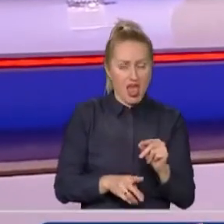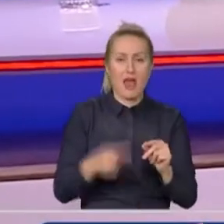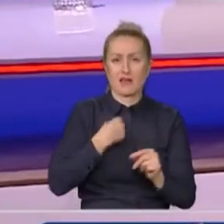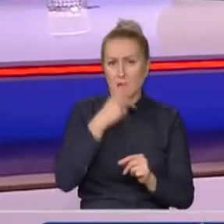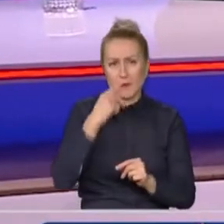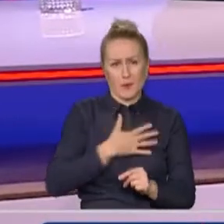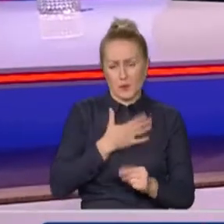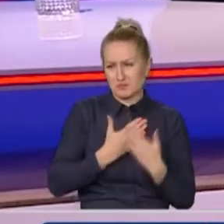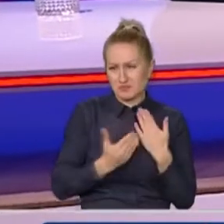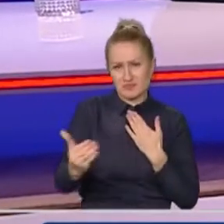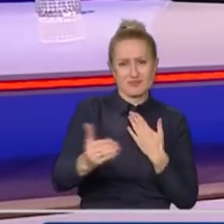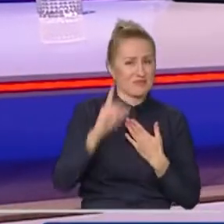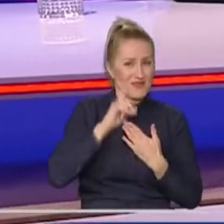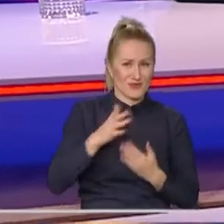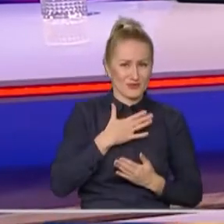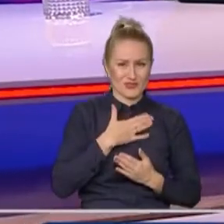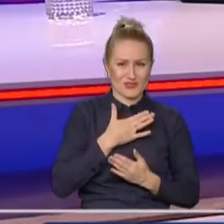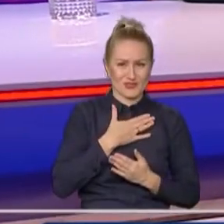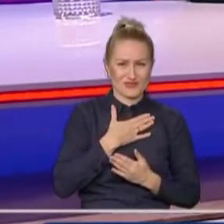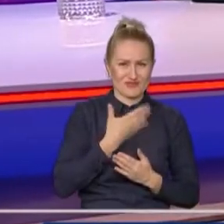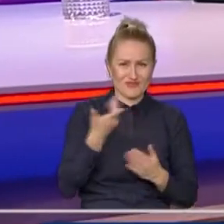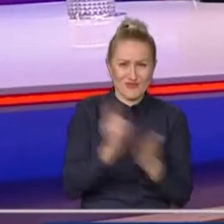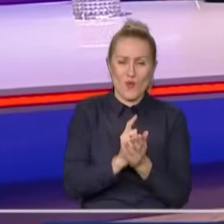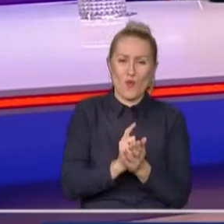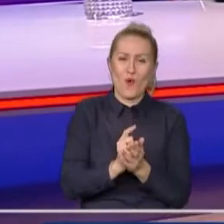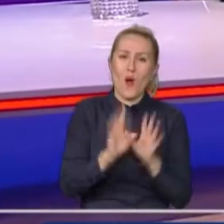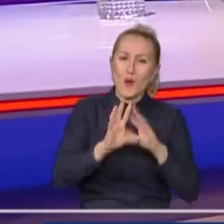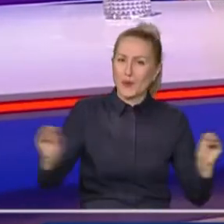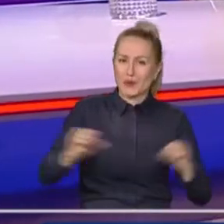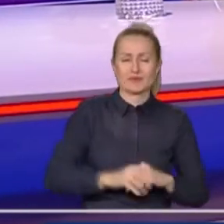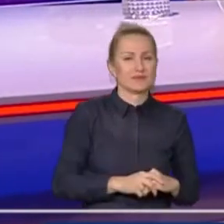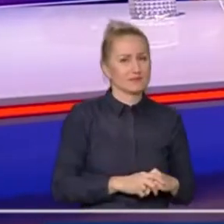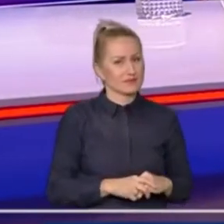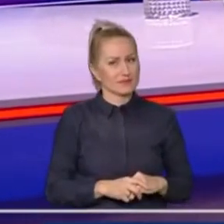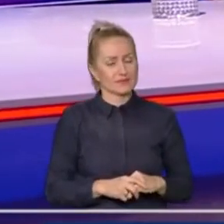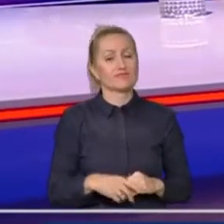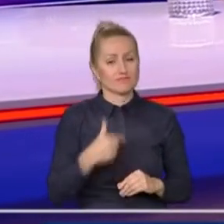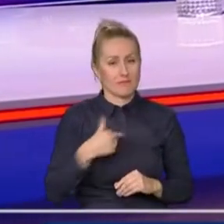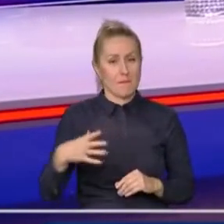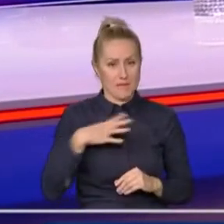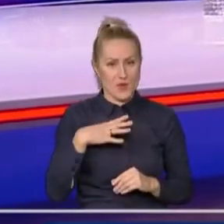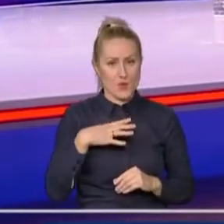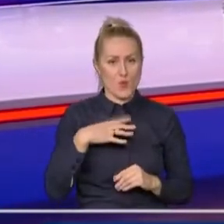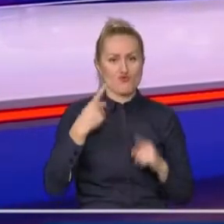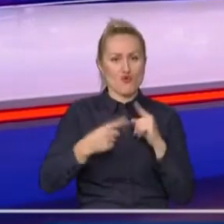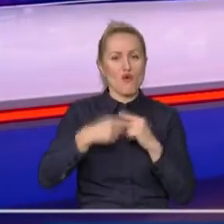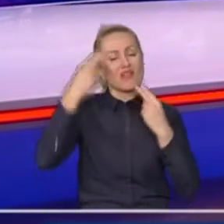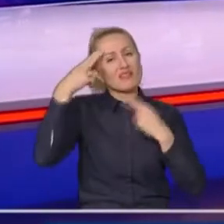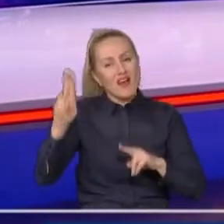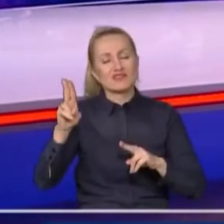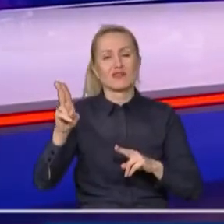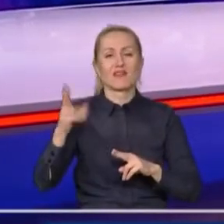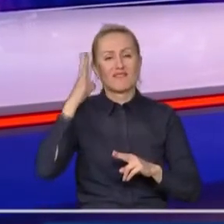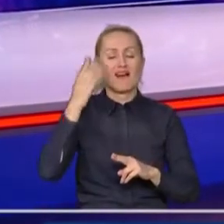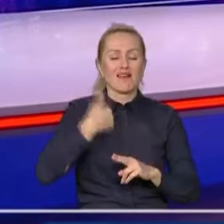najbliższej perspektywie nie uda się tego załagodzić. Ja miałem odrobinę nadziei, chociaż polityk